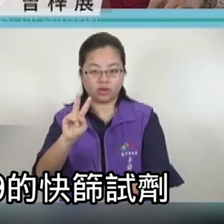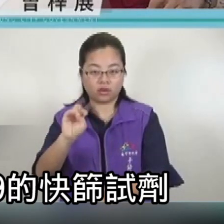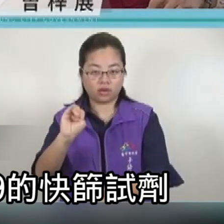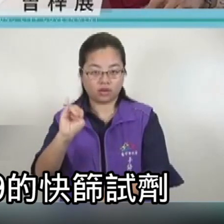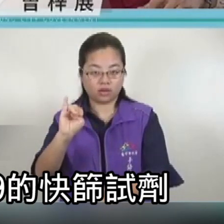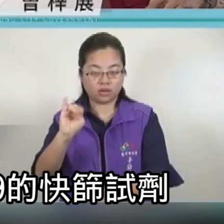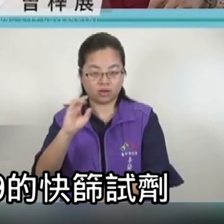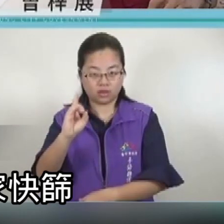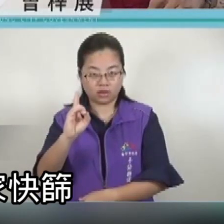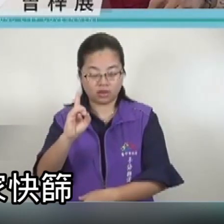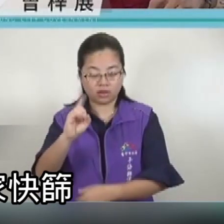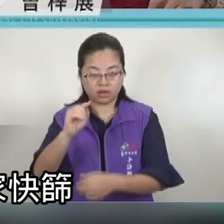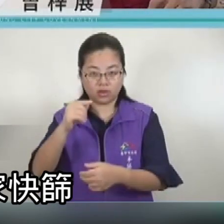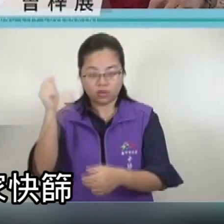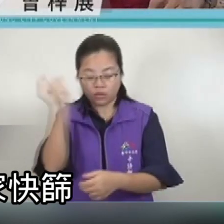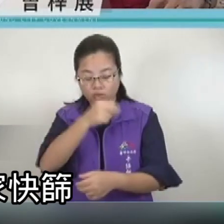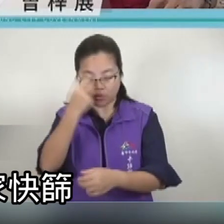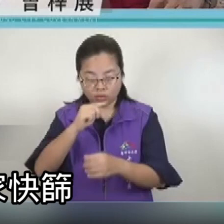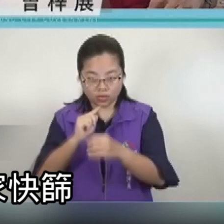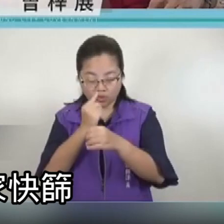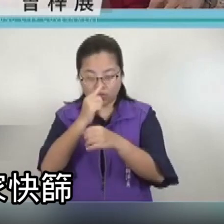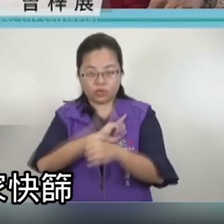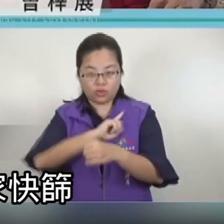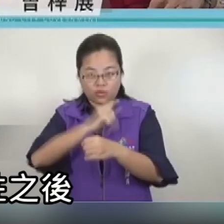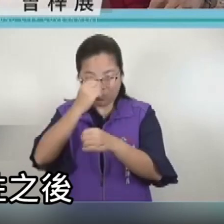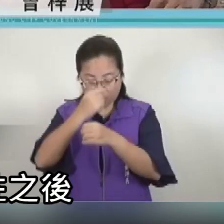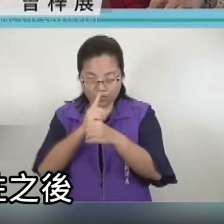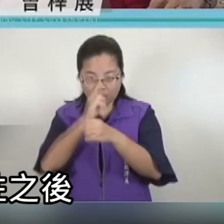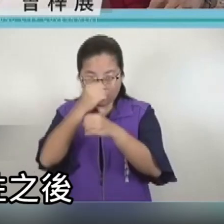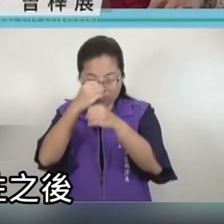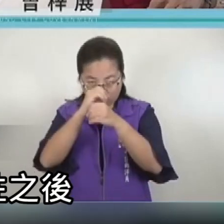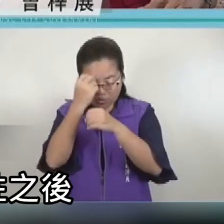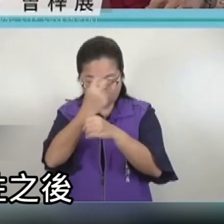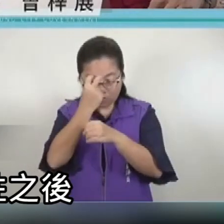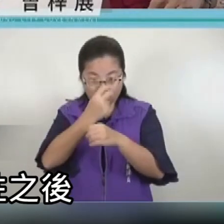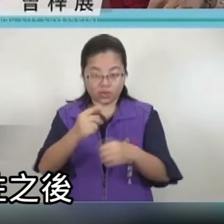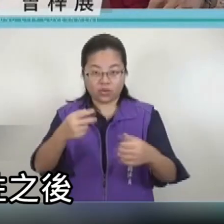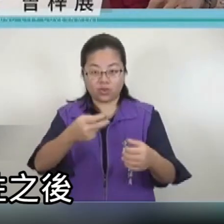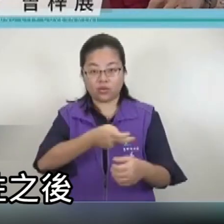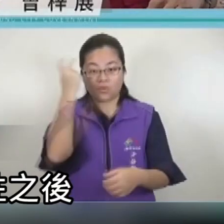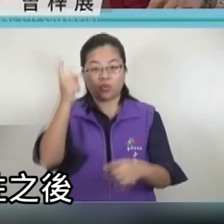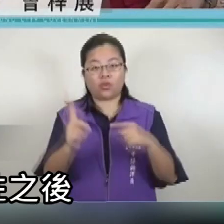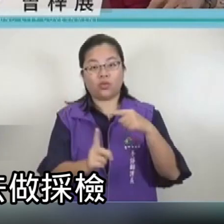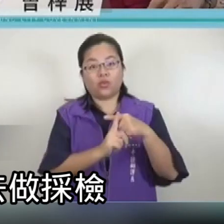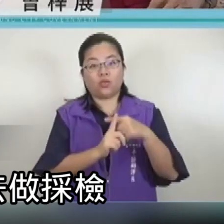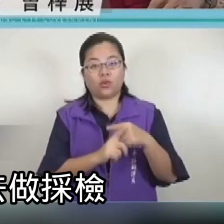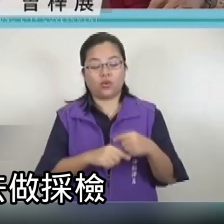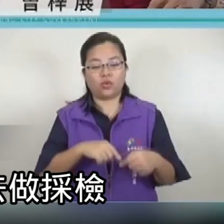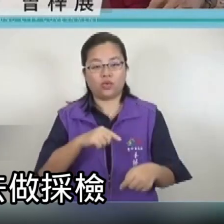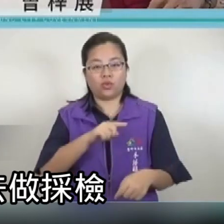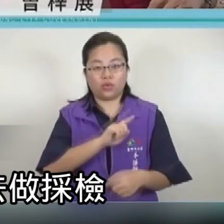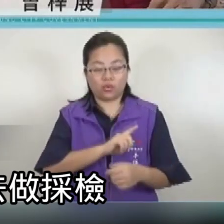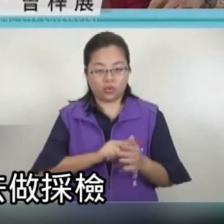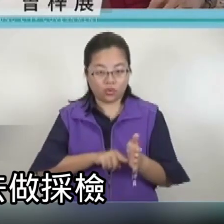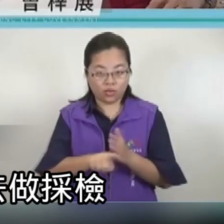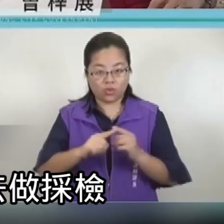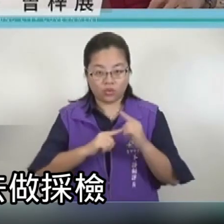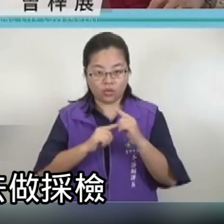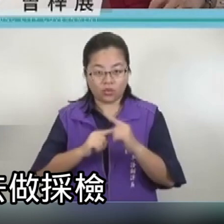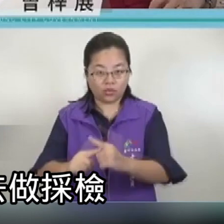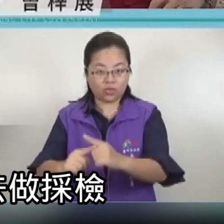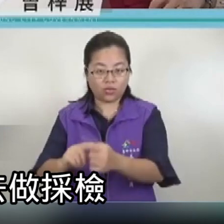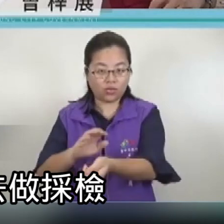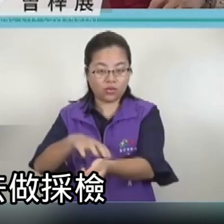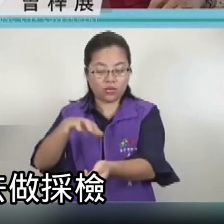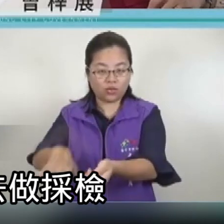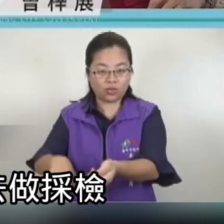试剂，他就做了居家快筛。然后发现是阳性的之后，就直接到这个医院